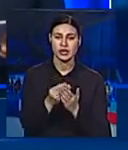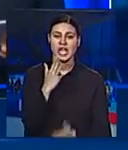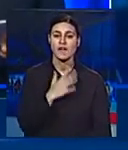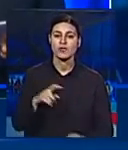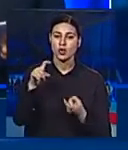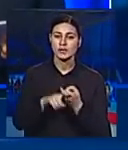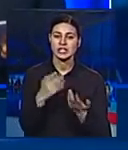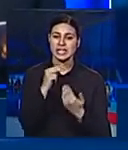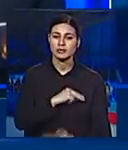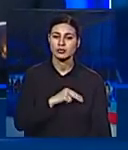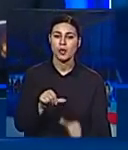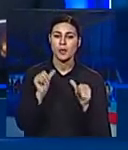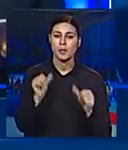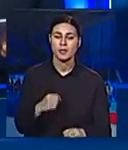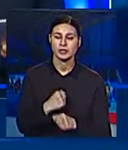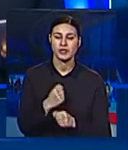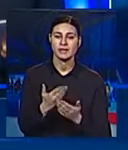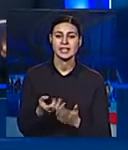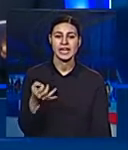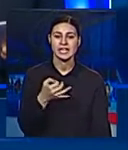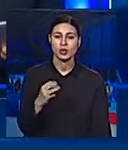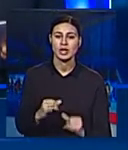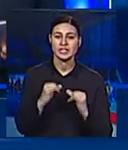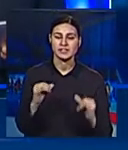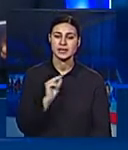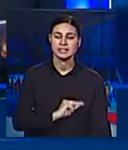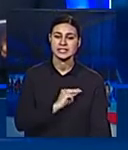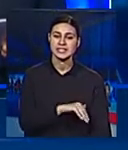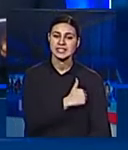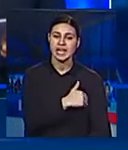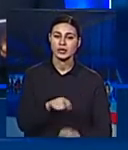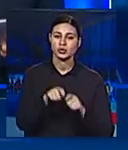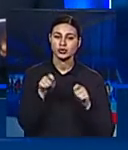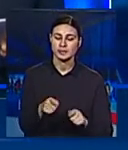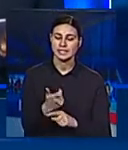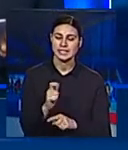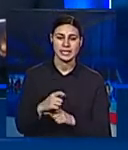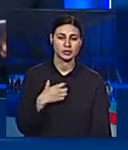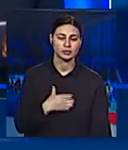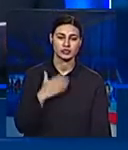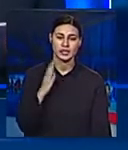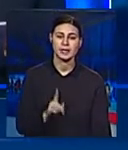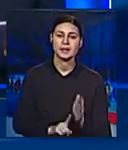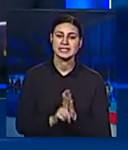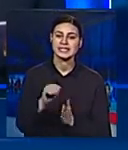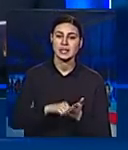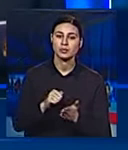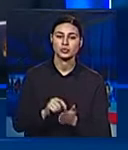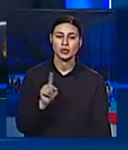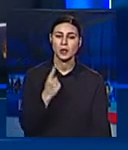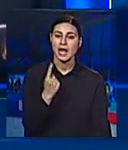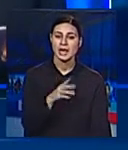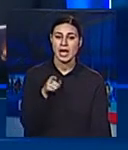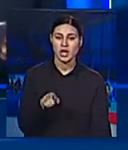ევროკავშირთან თანამშრომლობის ფორმატში ვაკეთებთ, მათ შორის რეგიონული განვითარების აგენტოების შექმნა თითოეულ რეგიონში იქნება ძალიან მნიშვნელოვანი საფუძველი, რომ ჩვენ არა მარტო